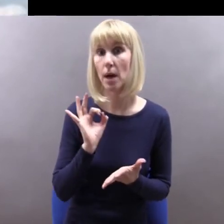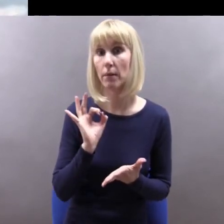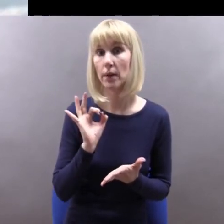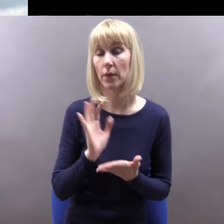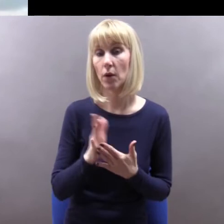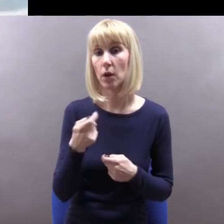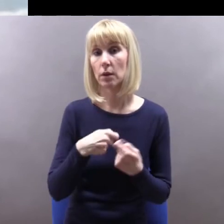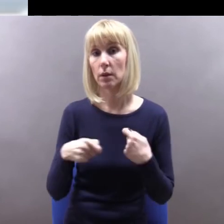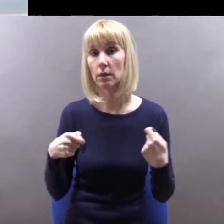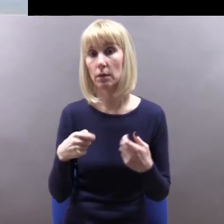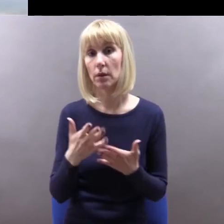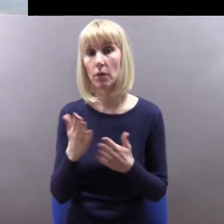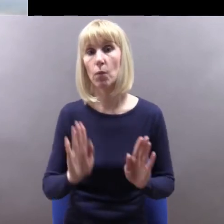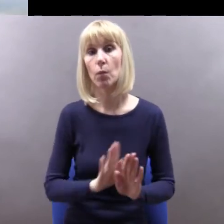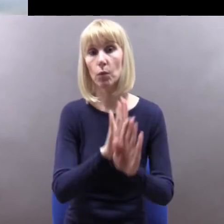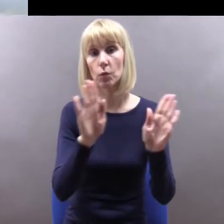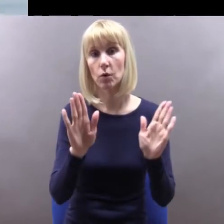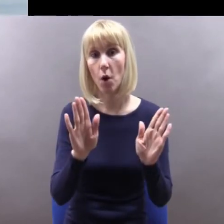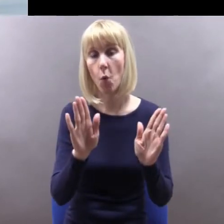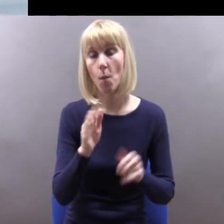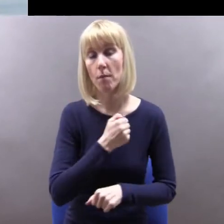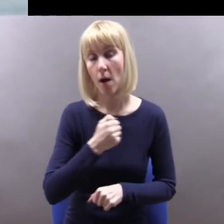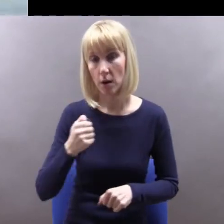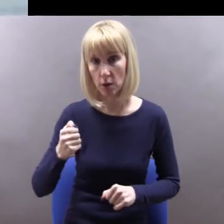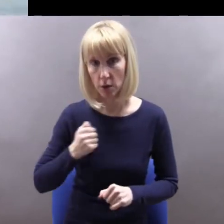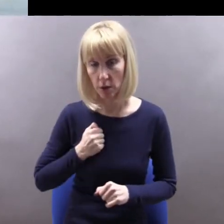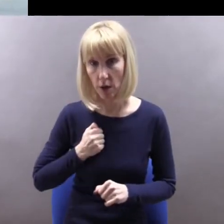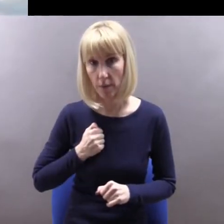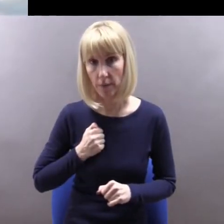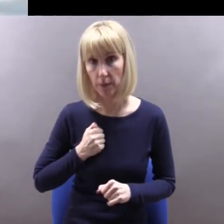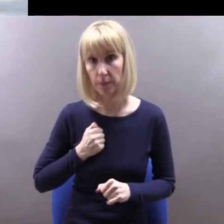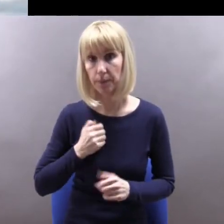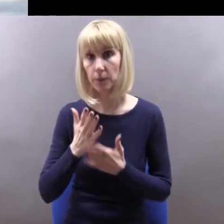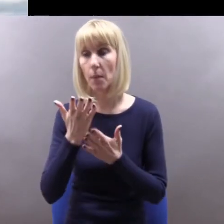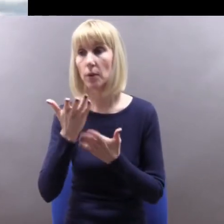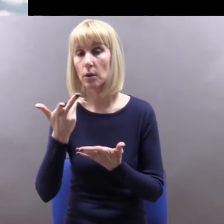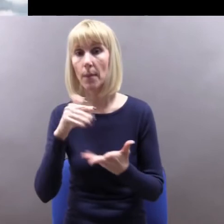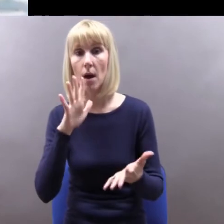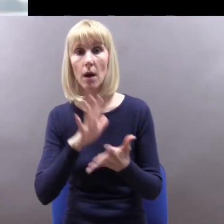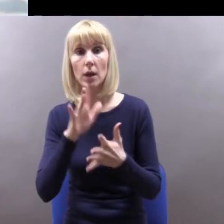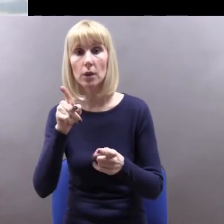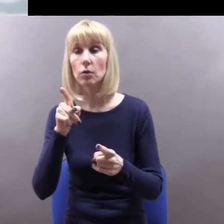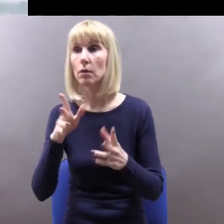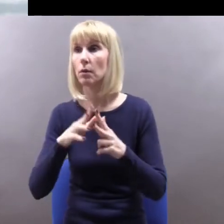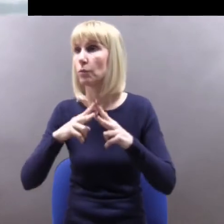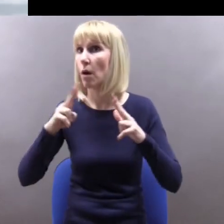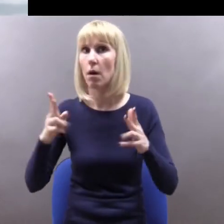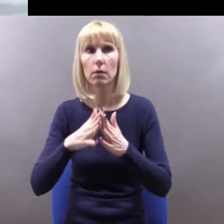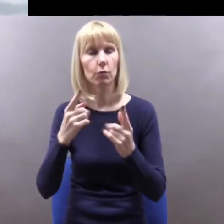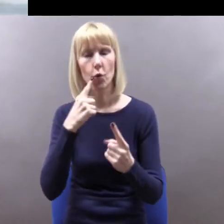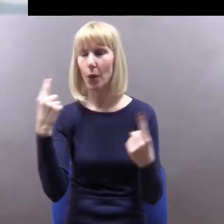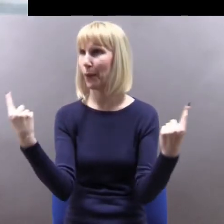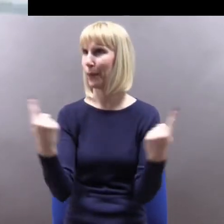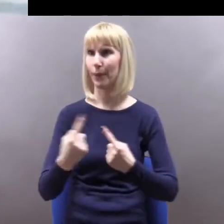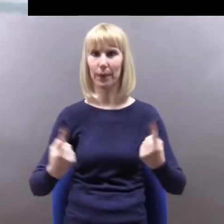No to na pewno jest, jeśli chodzi o te rozwiązania zastosowane w Muzeum Warszawy, no to myślę, że można to rozpatrywać w